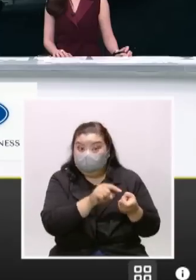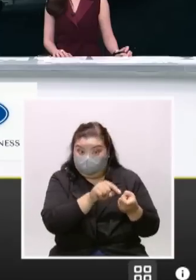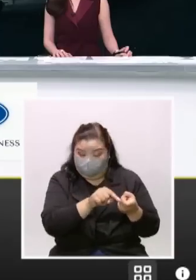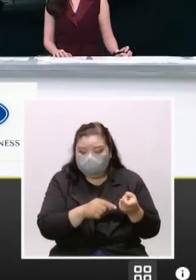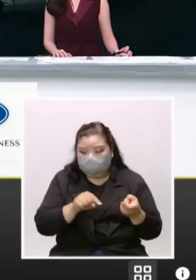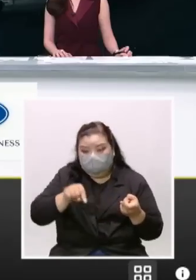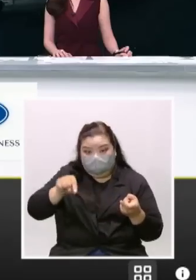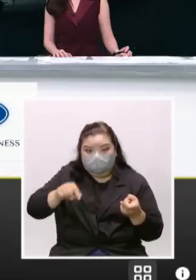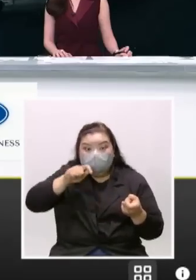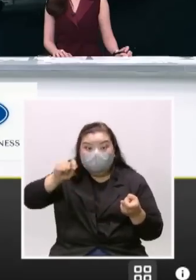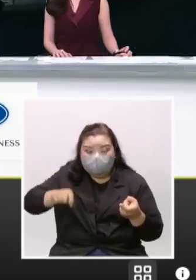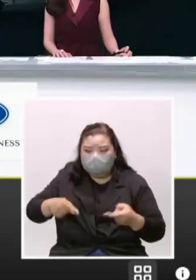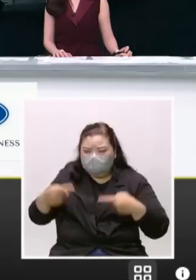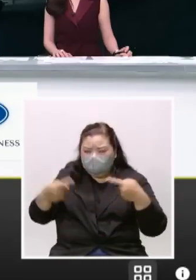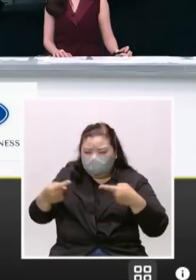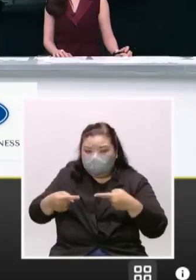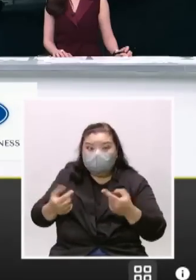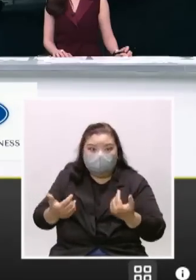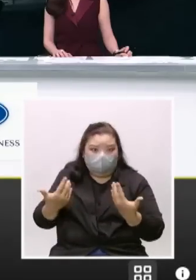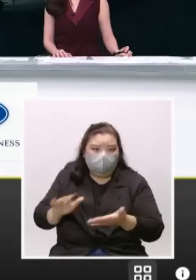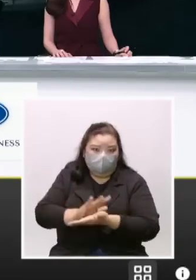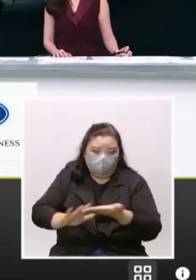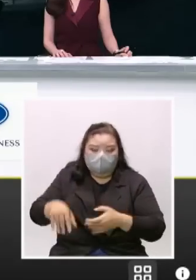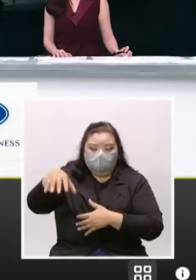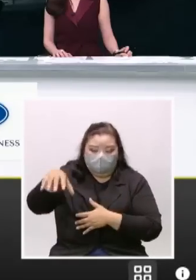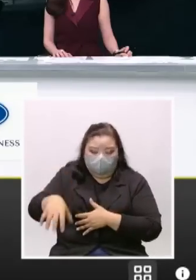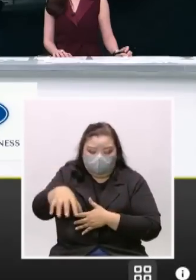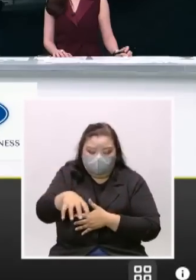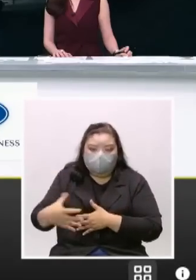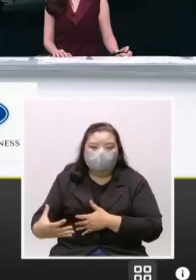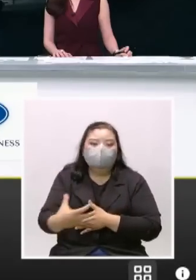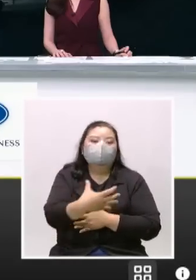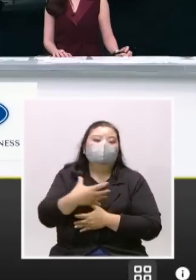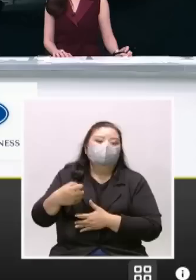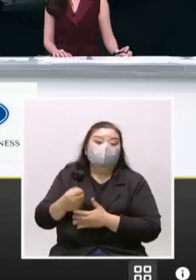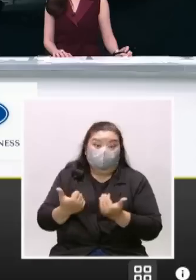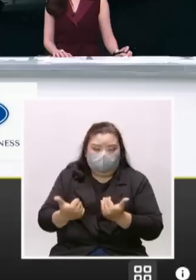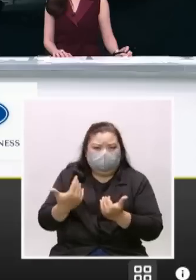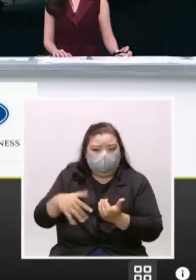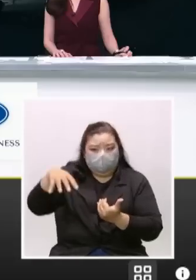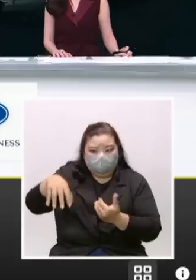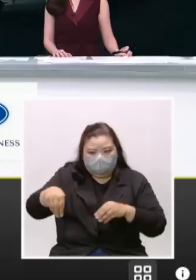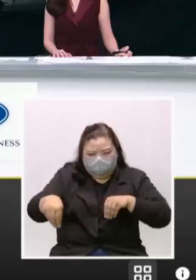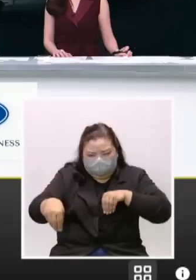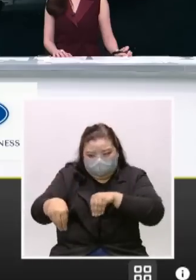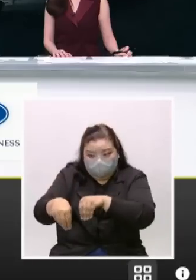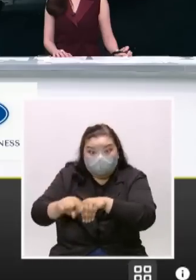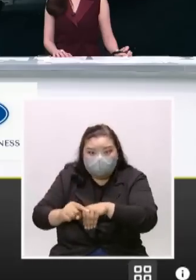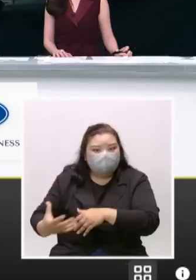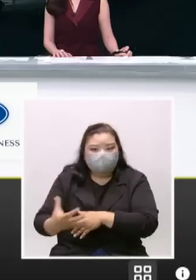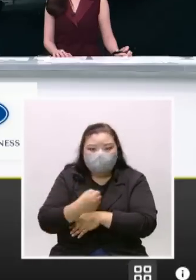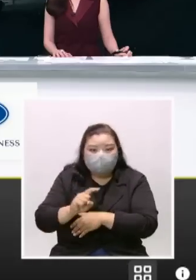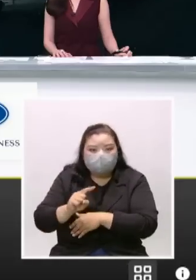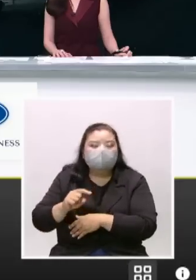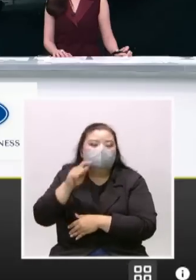หายสัปดา์ที่ผ่านมาลาสุดก็สามารยึดเมือง Severodonets ได้เกือบทั้หมดแล้ทำให้เข้ากลายการยึดทงแว้นไปอกขั้น ไปตดตามก